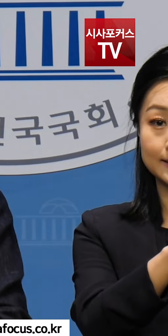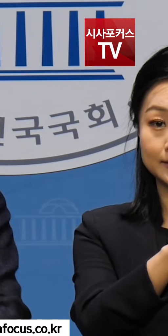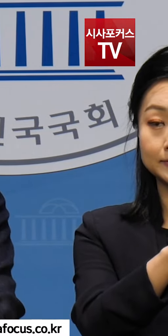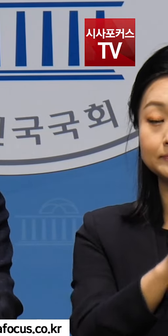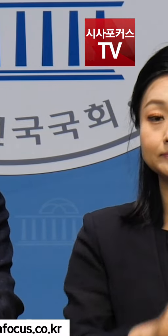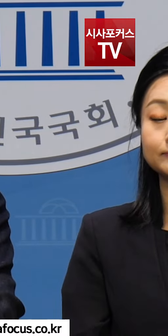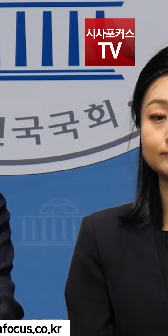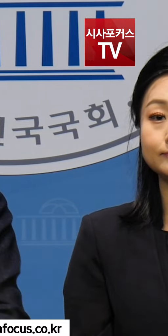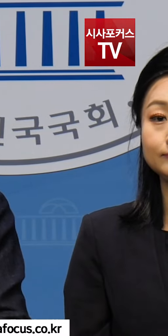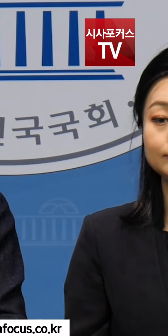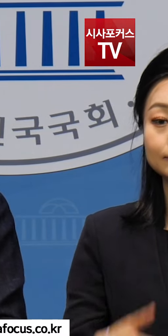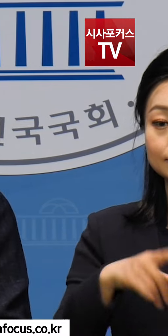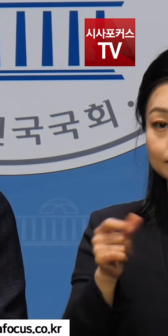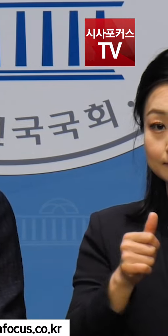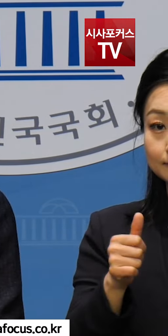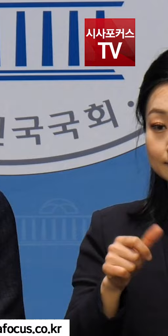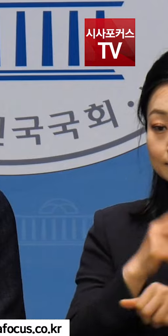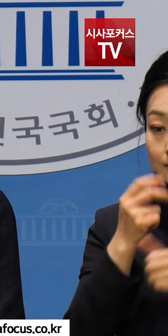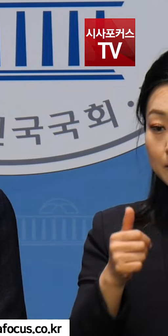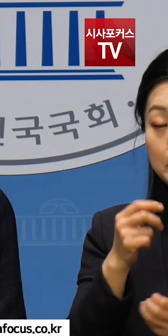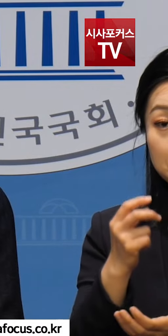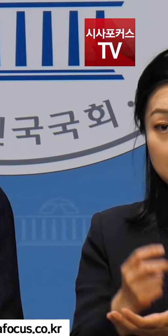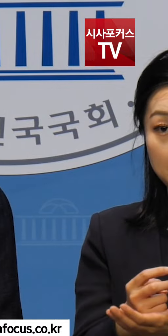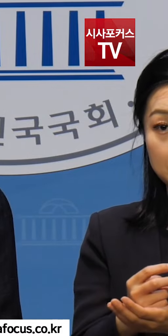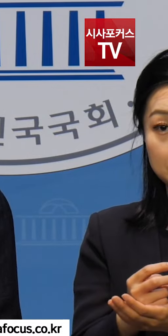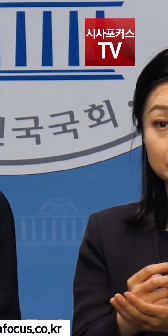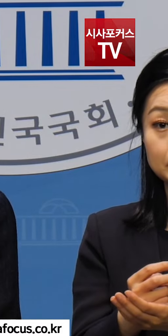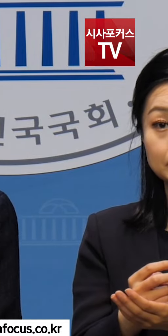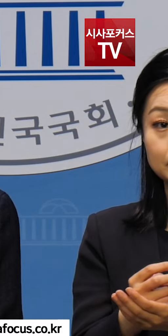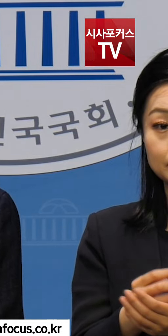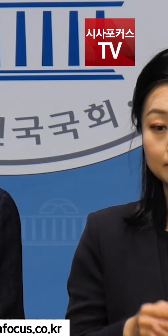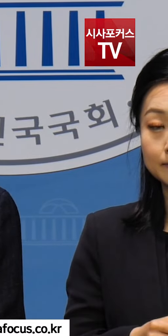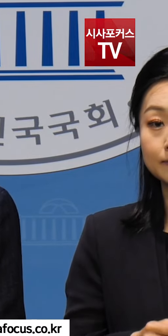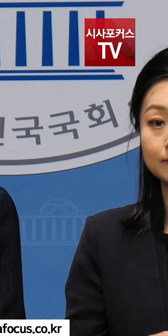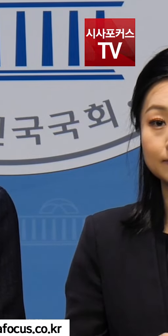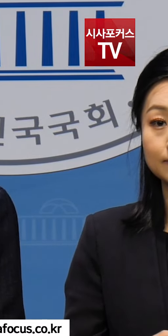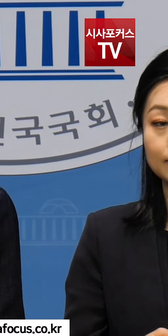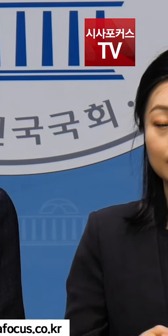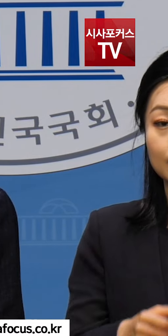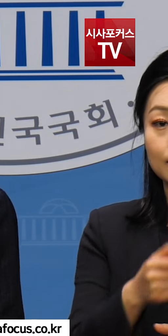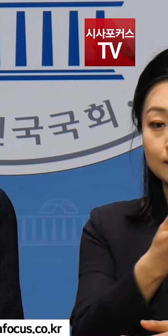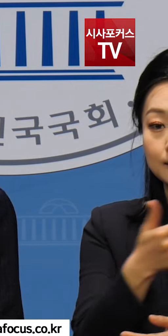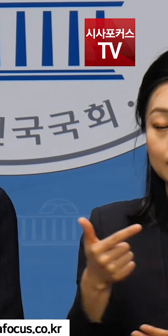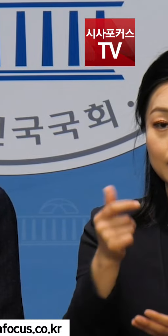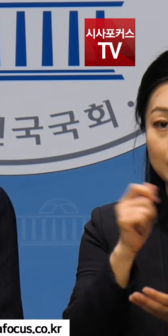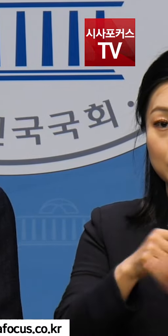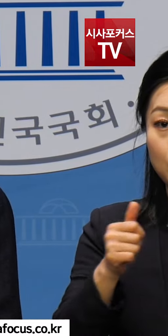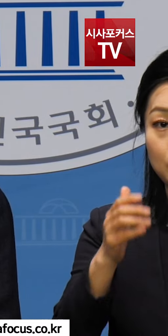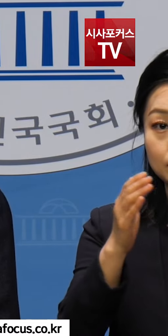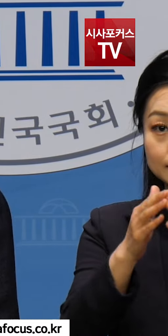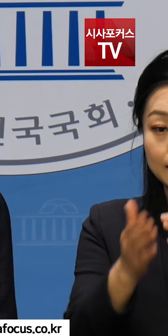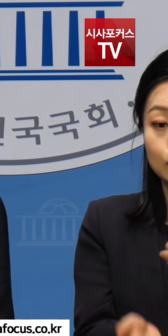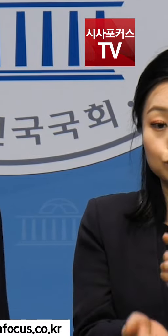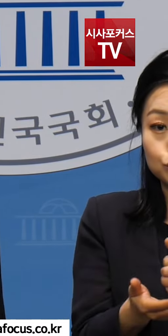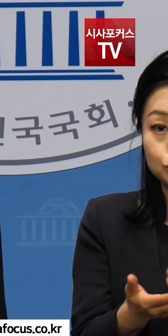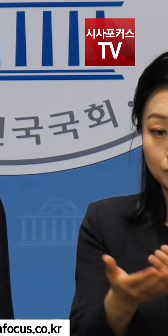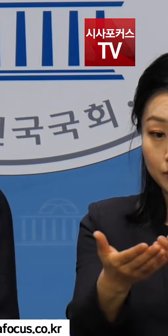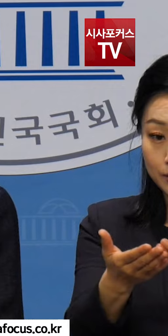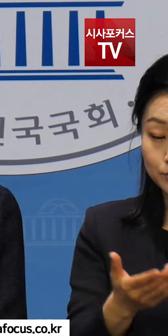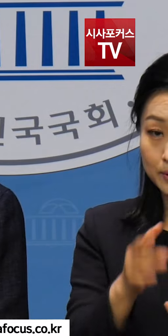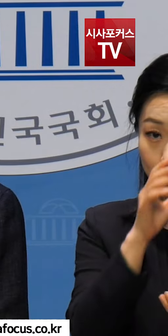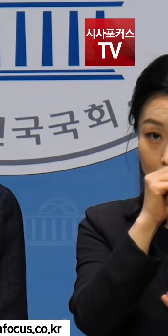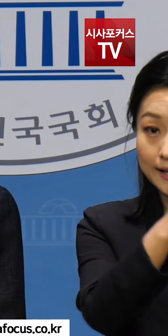이미 최혜병 특검법에 대해 소위 제3자 특검 추천이라는 그런 대안을